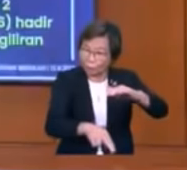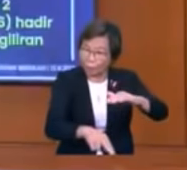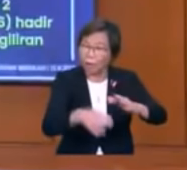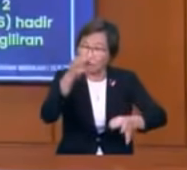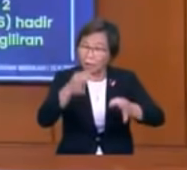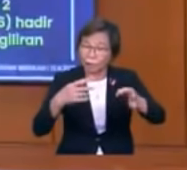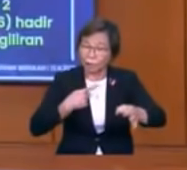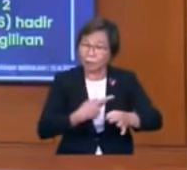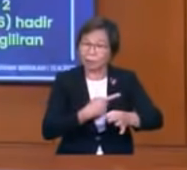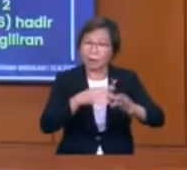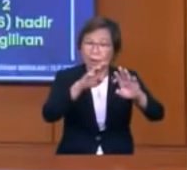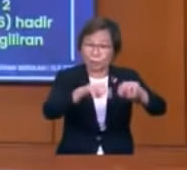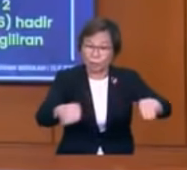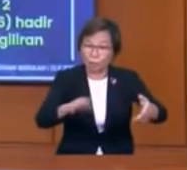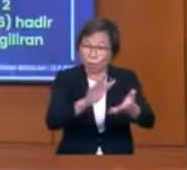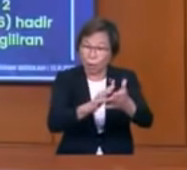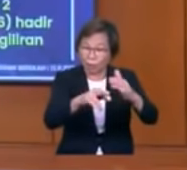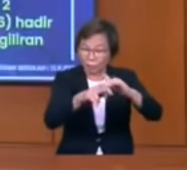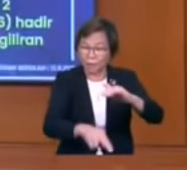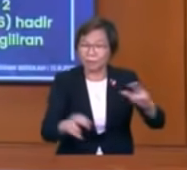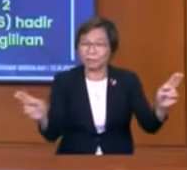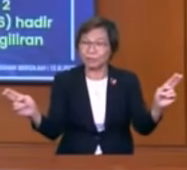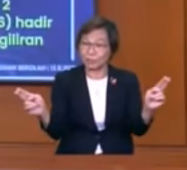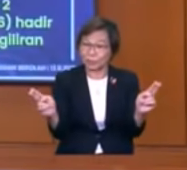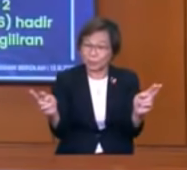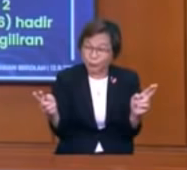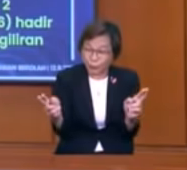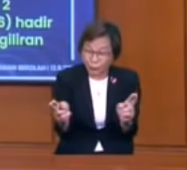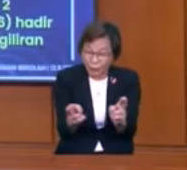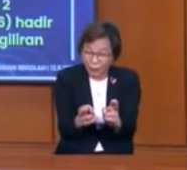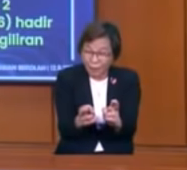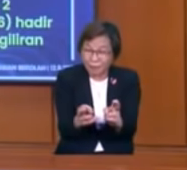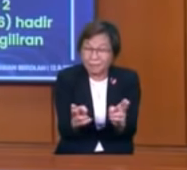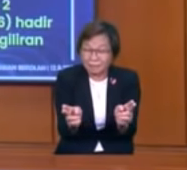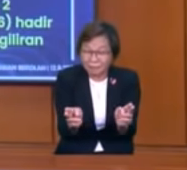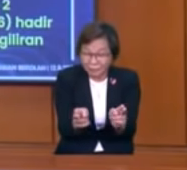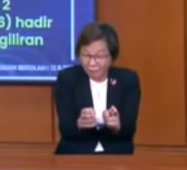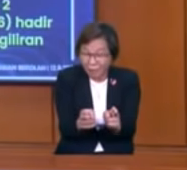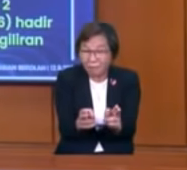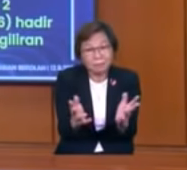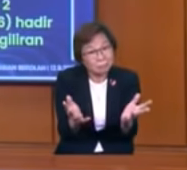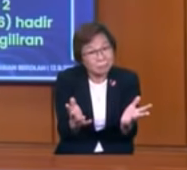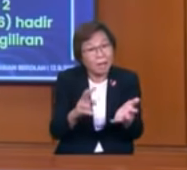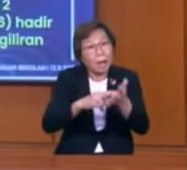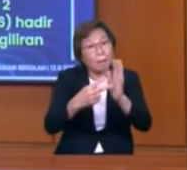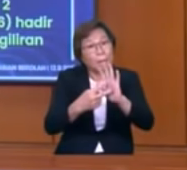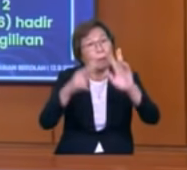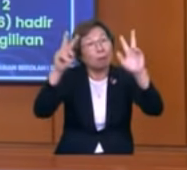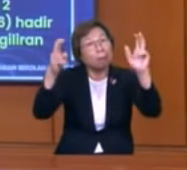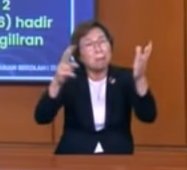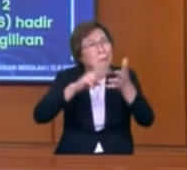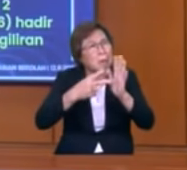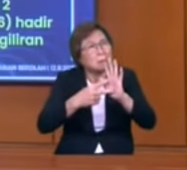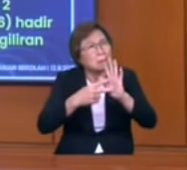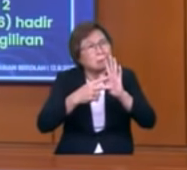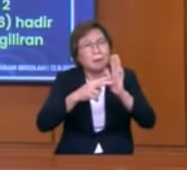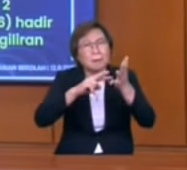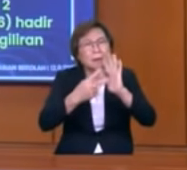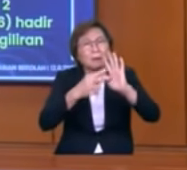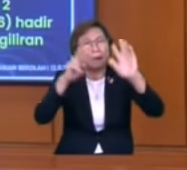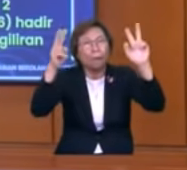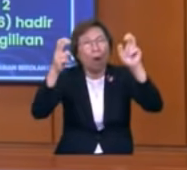kalau kita boleh ringkaskan buat rumusan Apakah konteks kehadiran